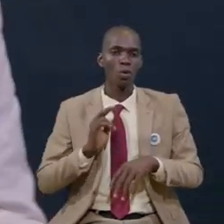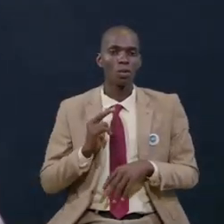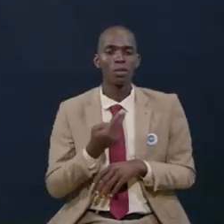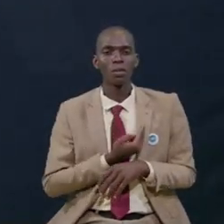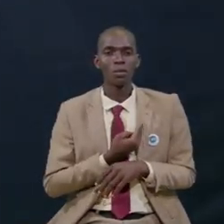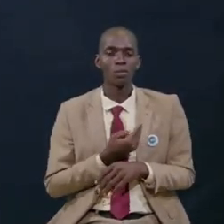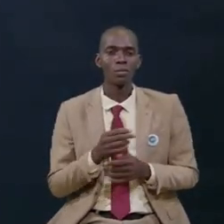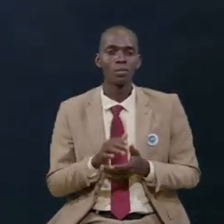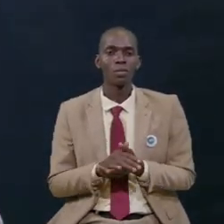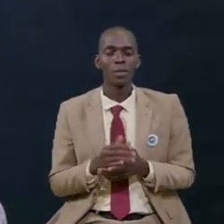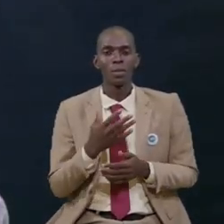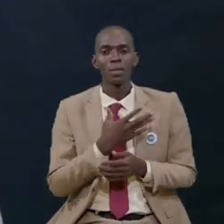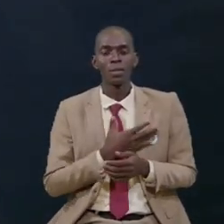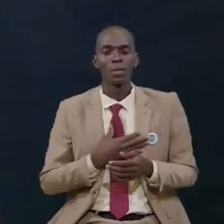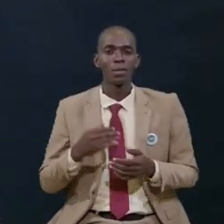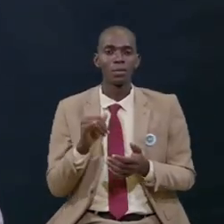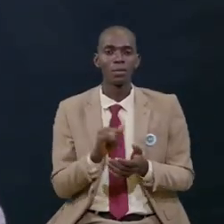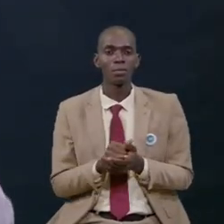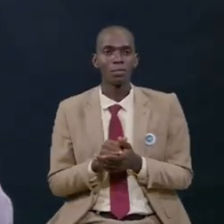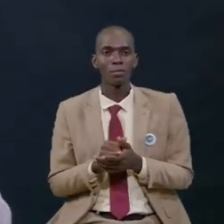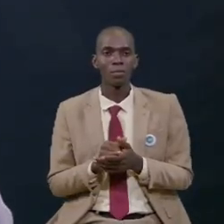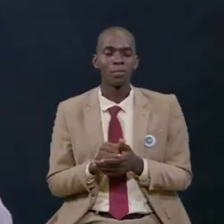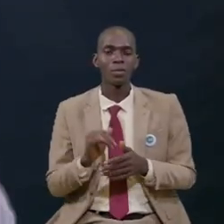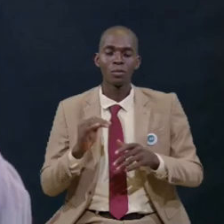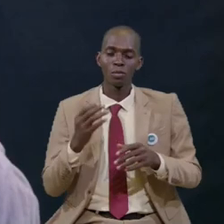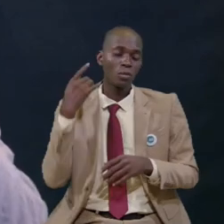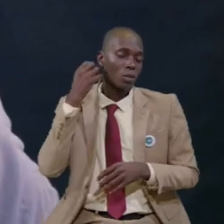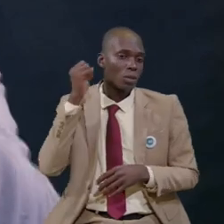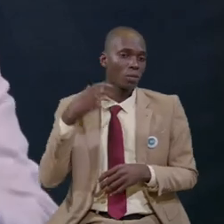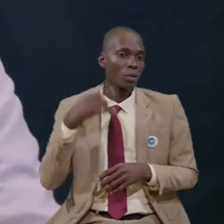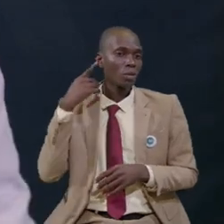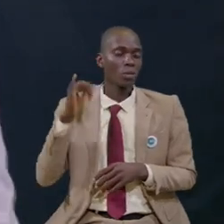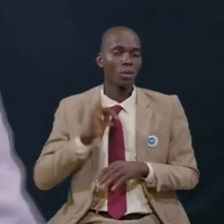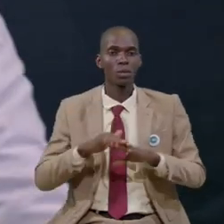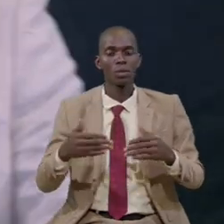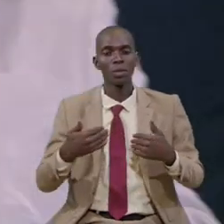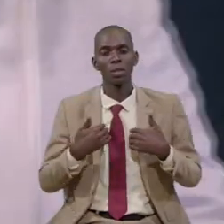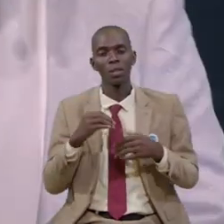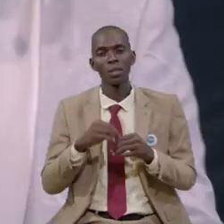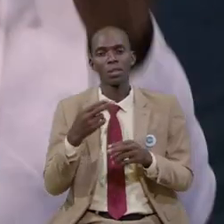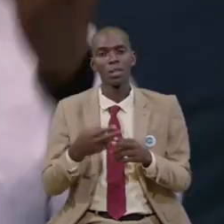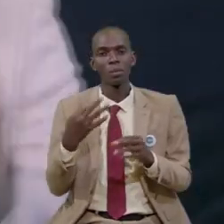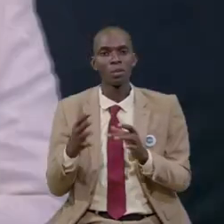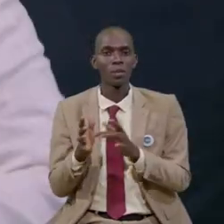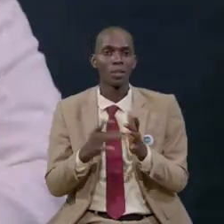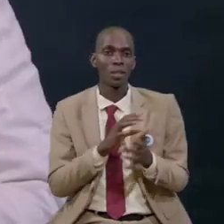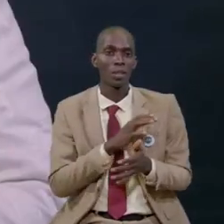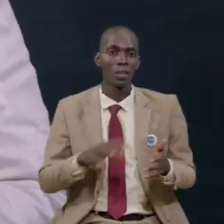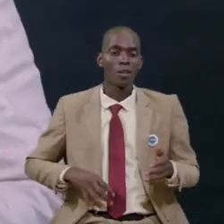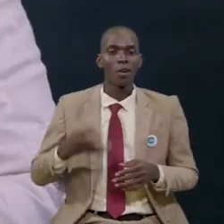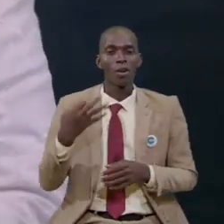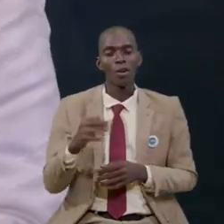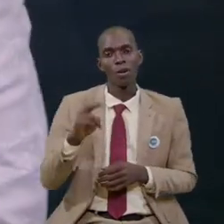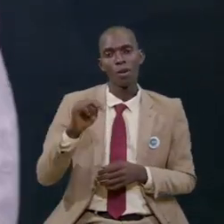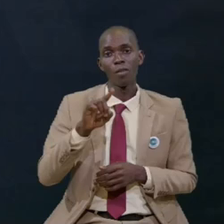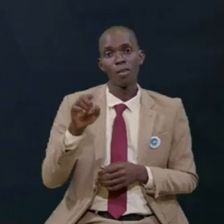je n'ai ni argent ni or, mais ce que j'ai, je te le donne au nom de Jésus. Au nom de